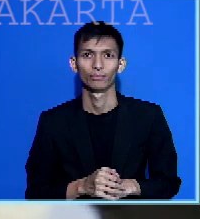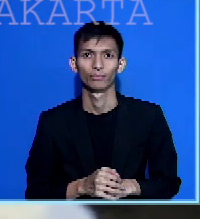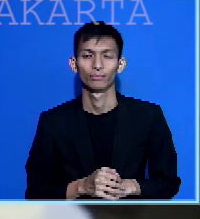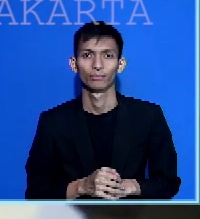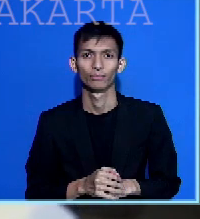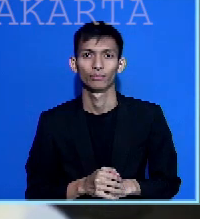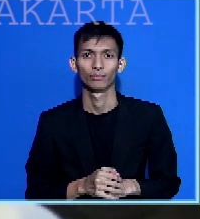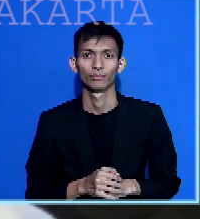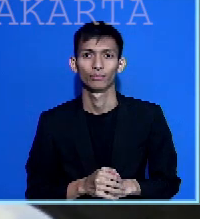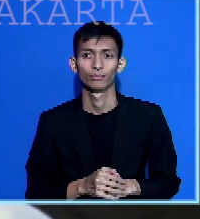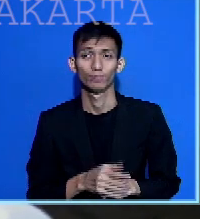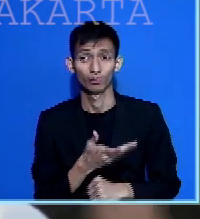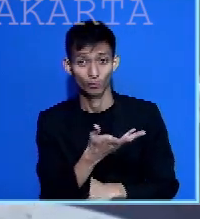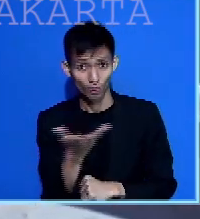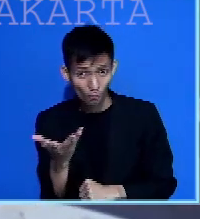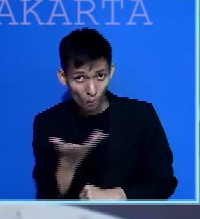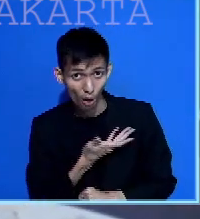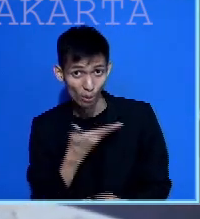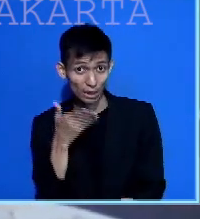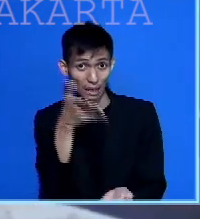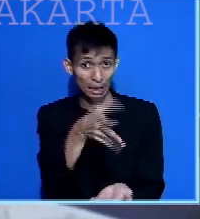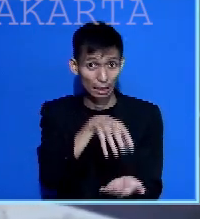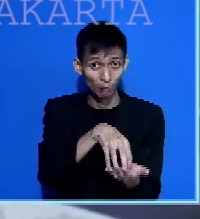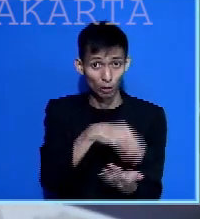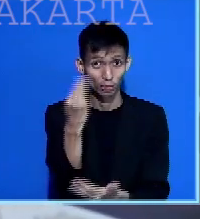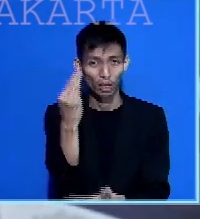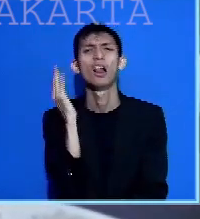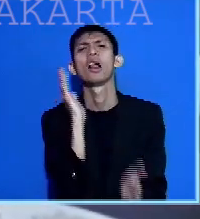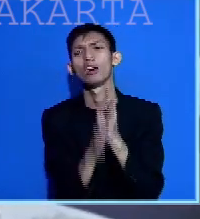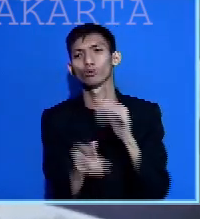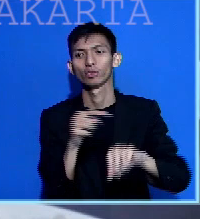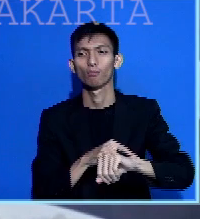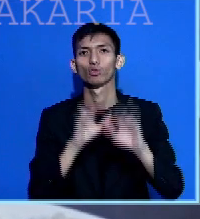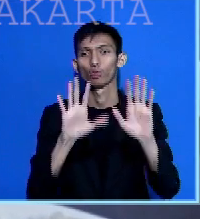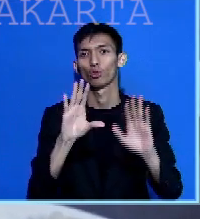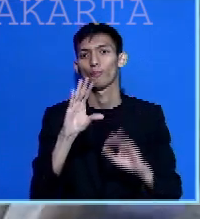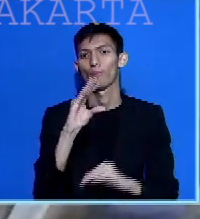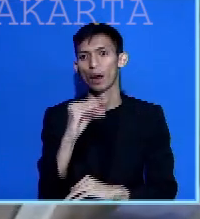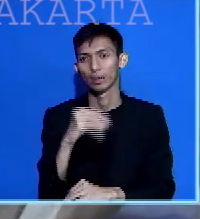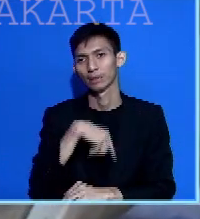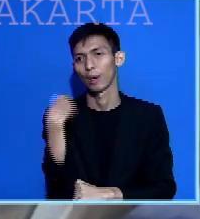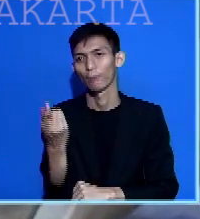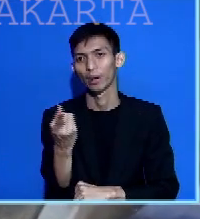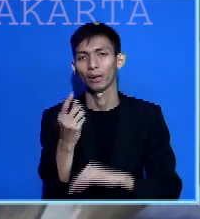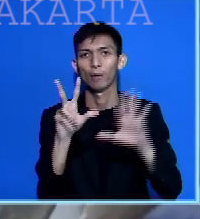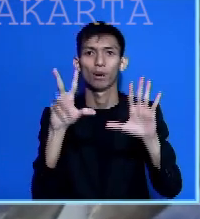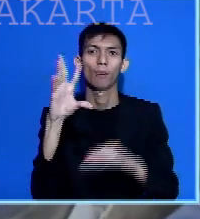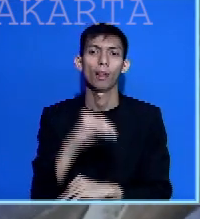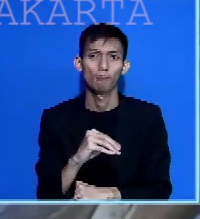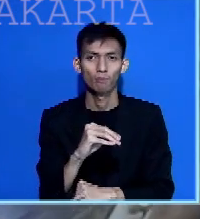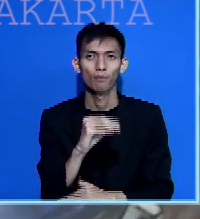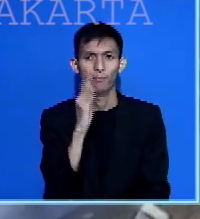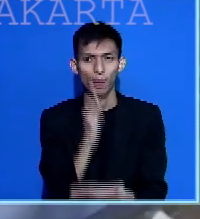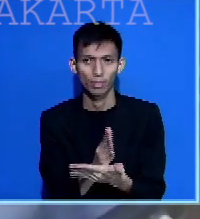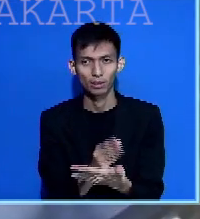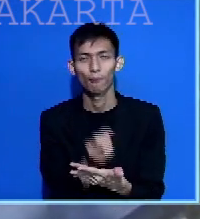Bagi yang tertarik mengunjungi tempat ini, dapat langsung datang ke sini mulai pukul 10 hingga 20 waktu Indonesia Barat. Batas akhir pemesanan